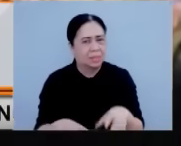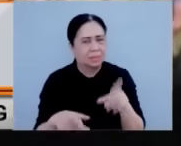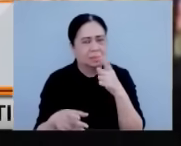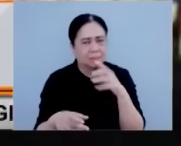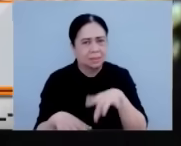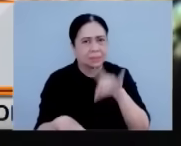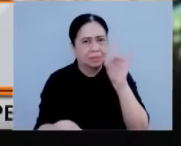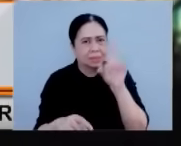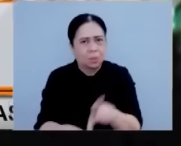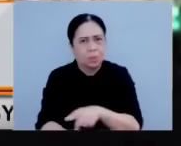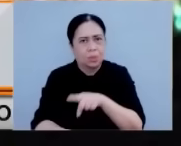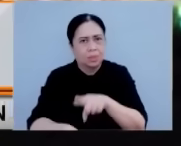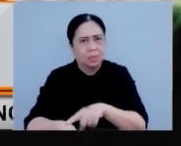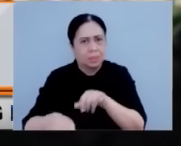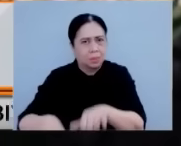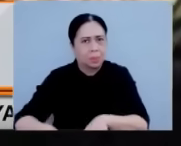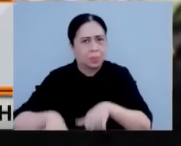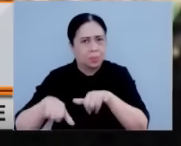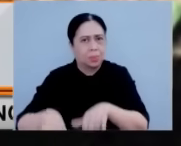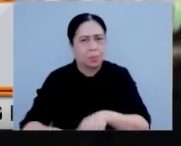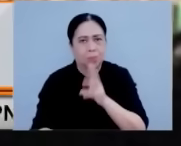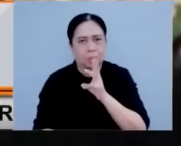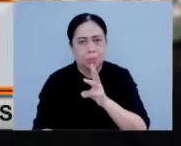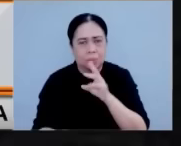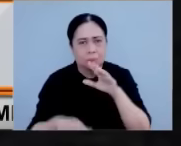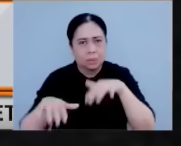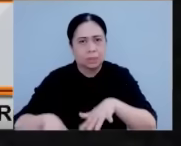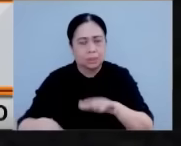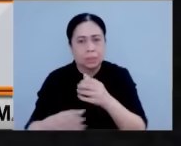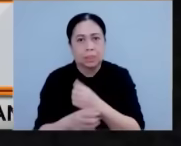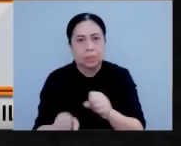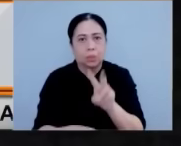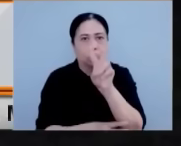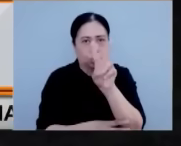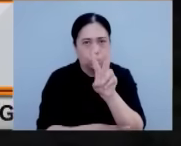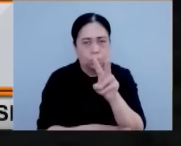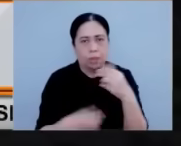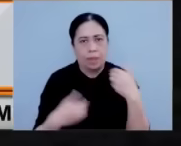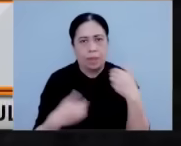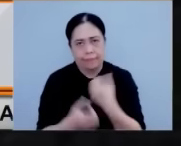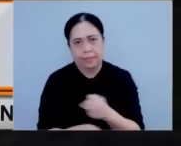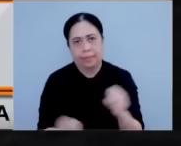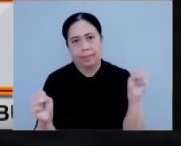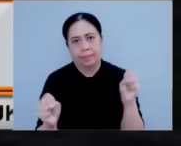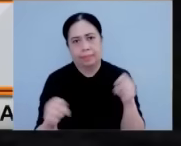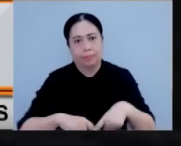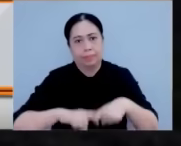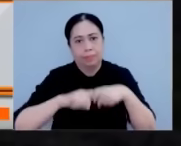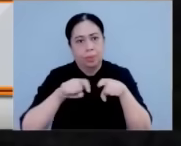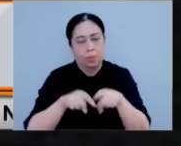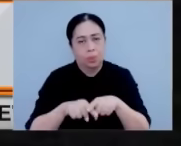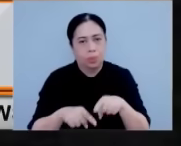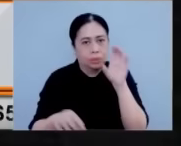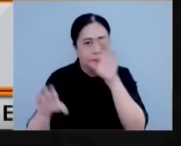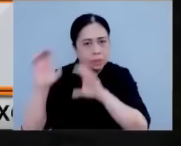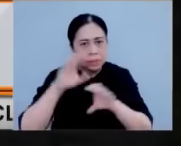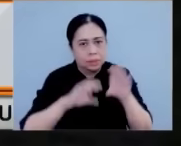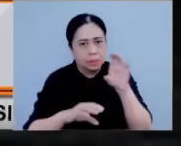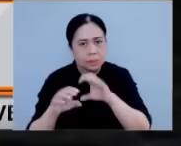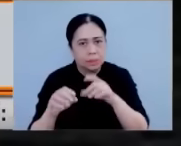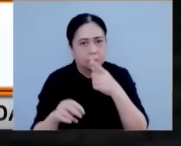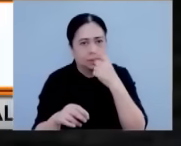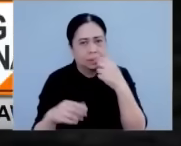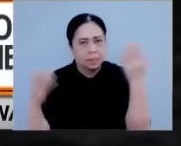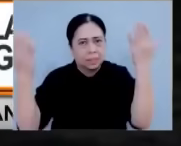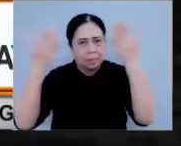tagal nilang nasa ilalim ng tubig. Na-rescue naman ang dalawa nilang kasamahan. Sinuspindi na rin ang search and rescue operations dahil gabi na roon